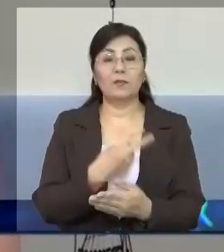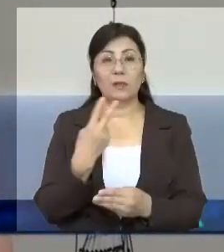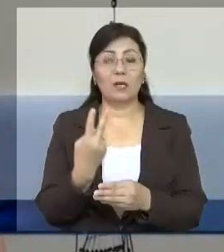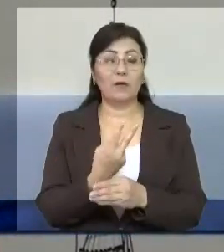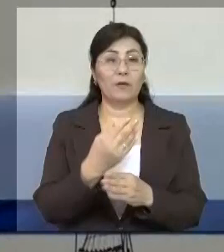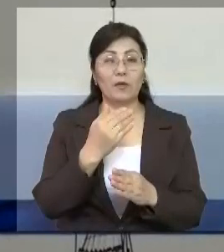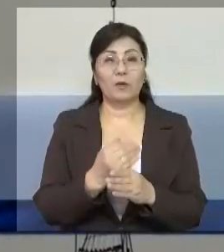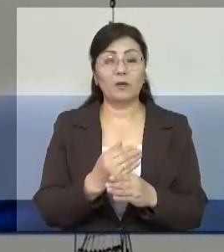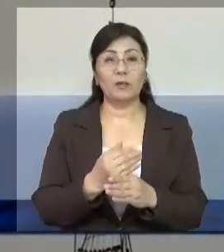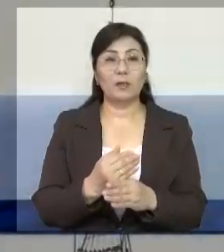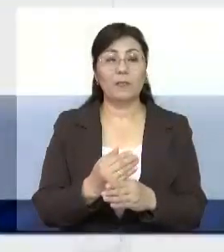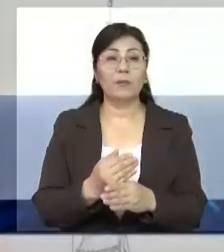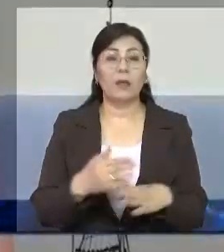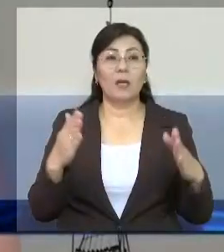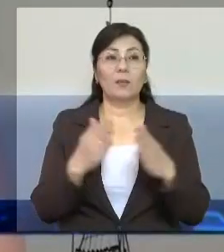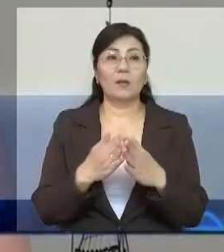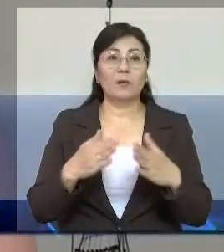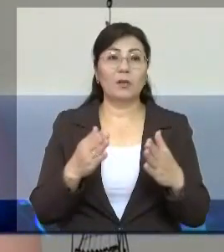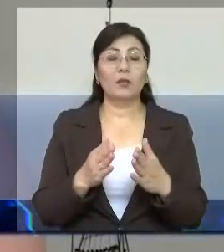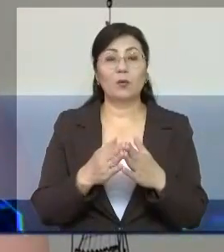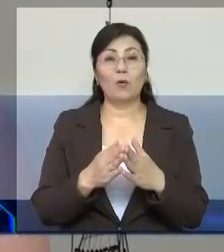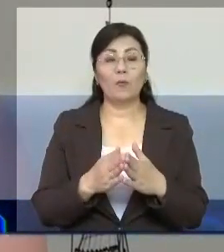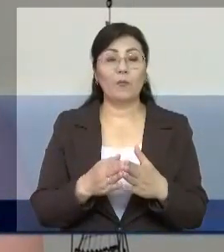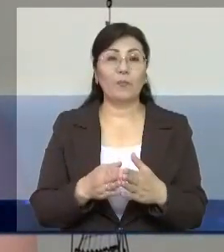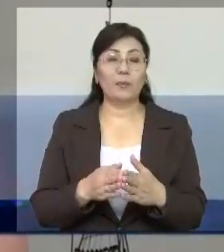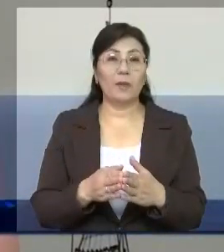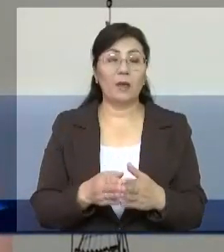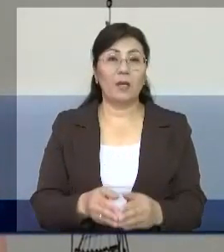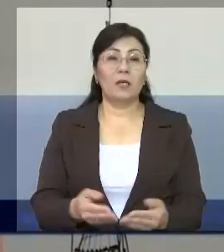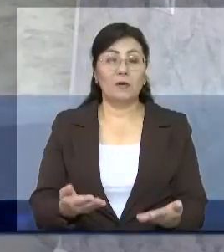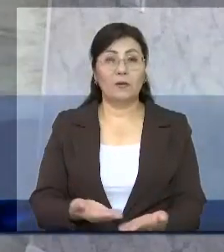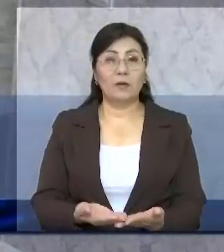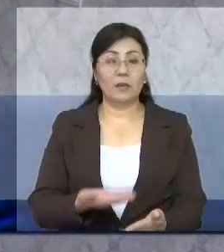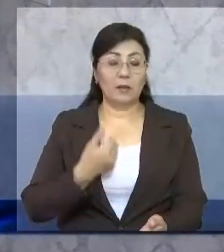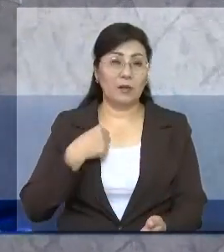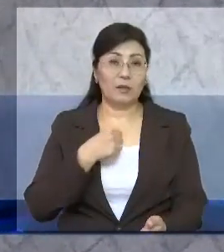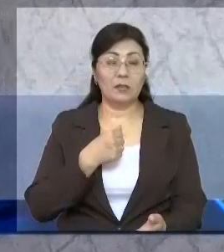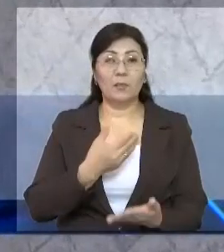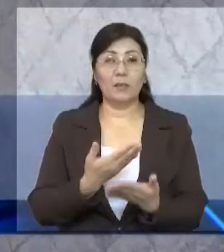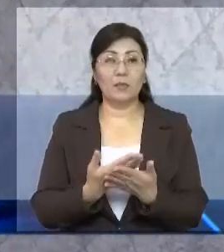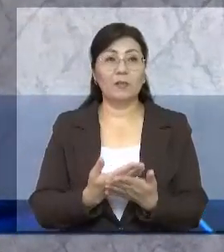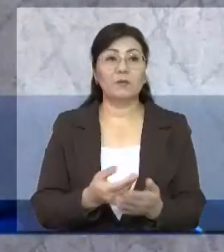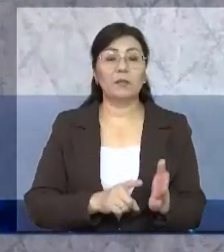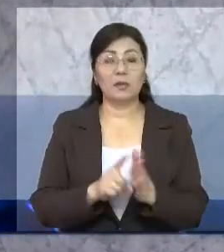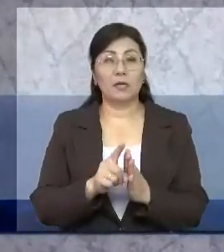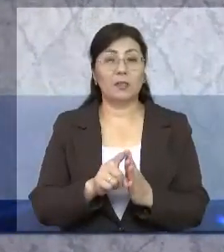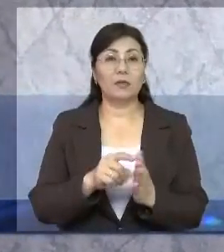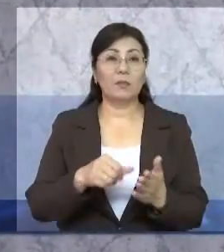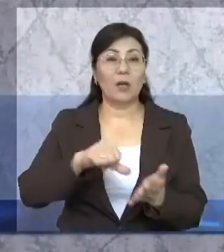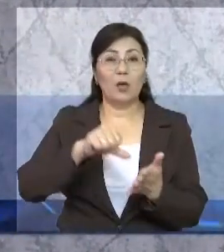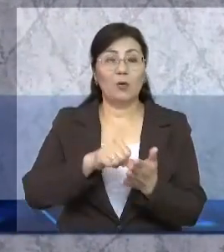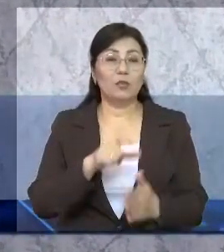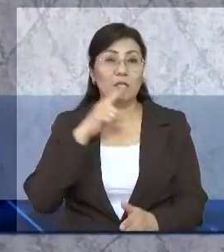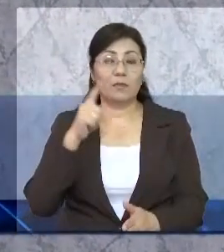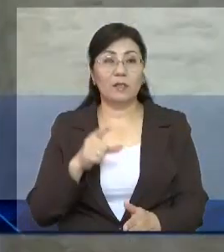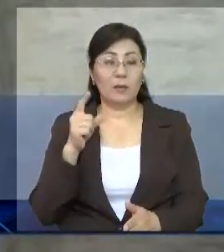жилье в районе Дома ветеранов. Раньше жили с родителями, сейчас планируем здесь жить. В жилищной программе «Актюбе-Жастаре» участвовали